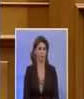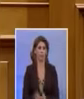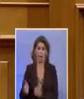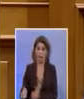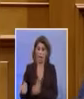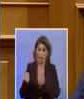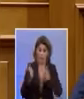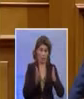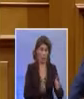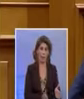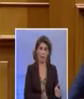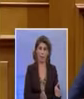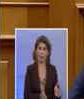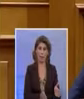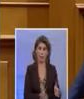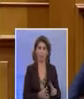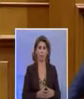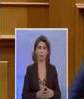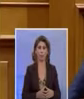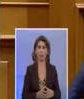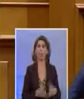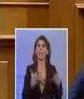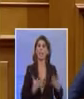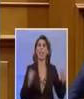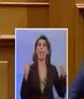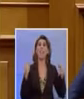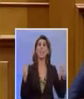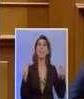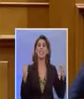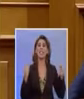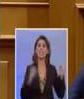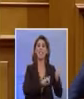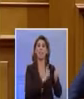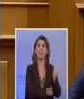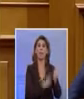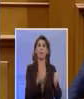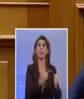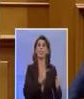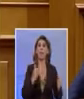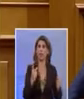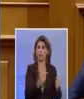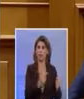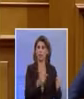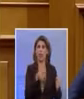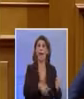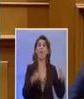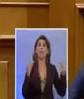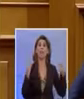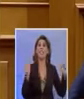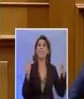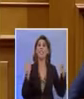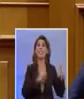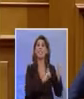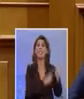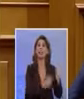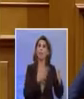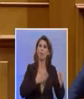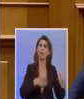Από την άλλη μεριά, βρίσκονται οι υγιείς δυνάμεις της κοινωνίας. Και με αυτές οι υγιείς δυνάμεις θέλει να είναι η